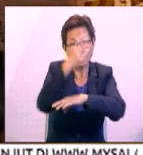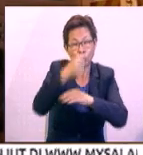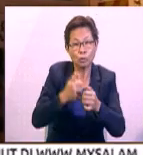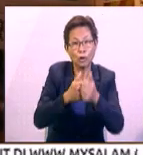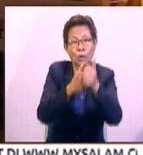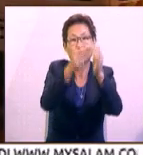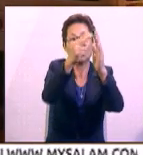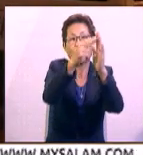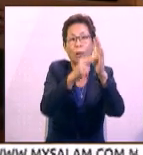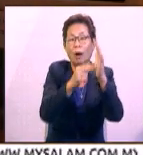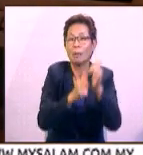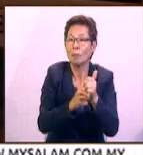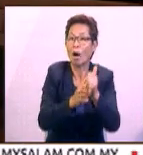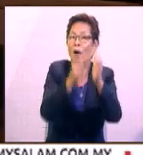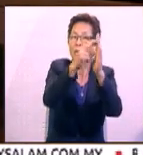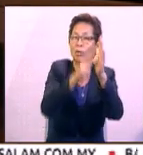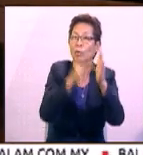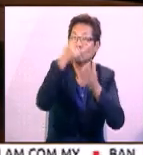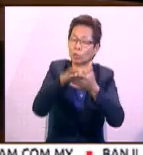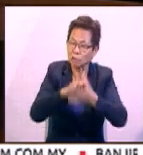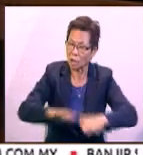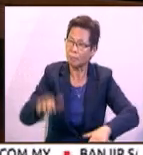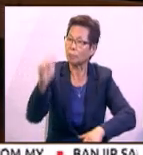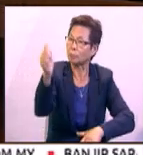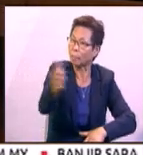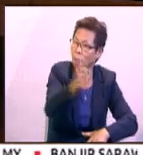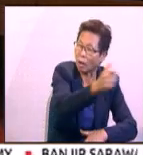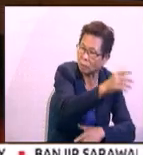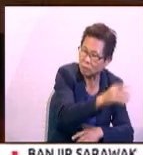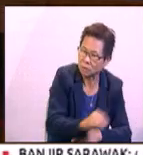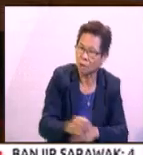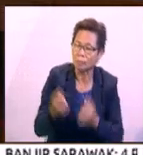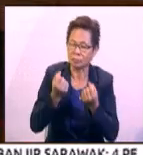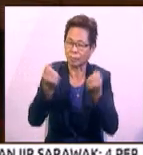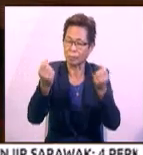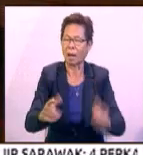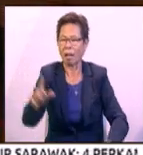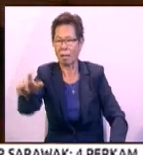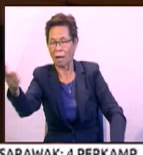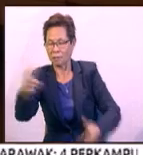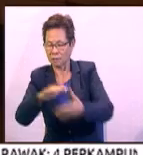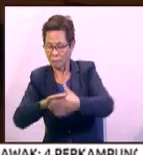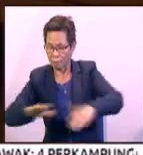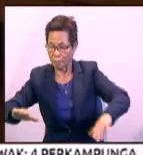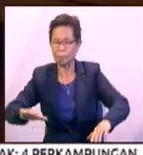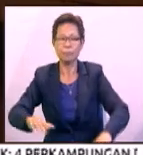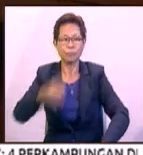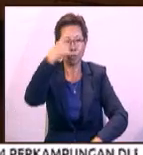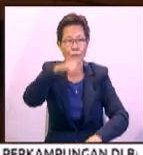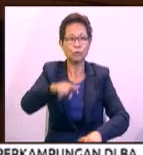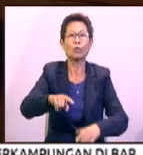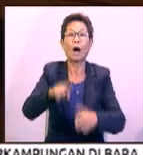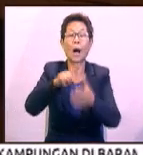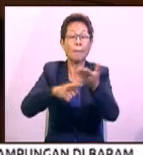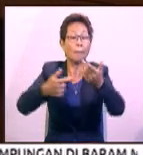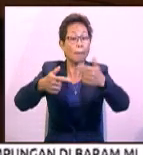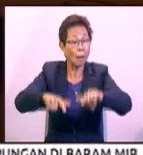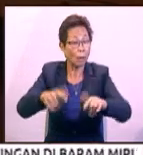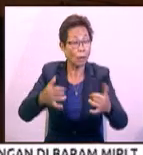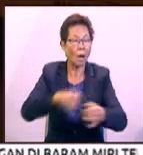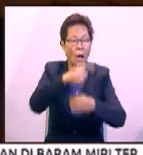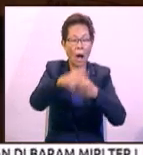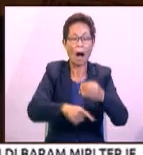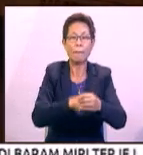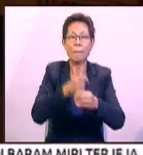mematuhi peraturan jalan raya demi keselamatan diri dan juga pengguna yang lain. Untuk perkembangan terkini mengenai